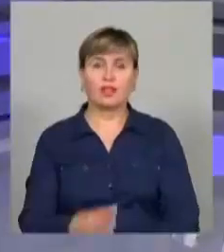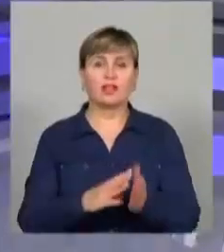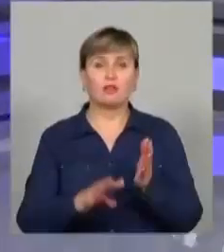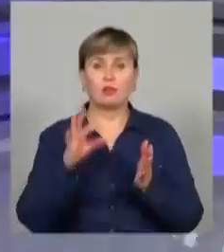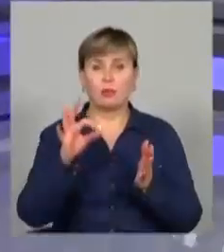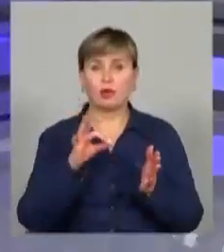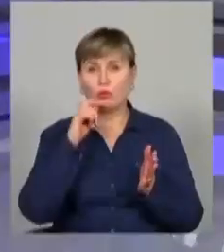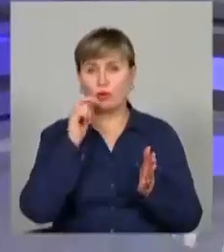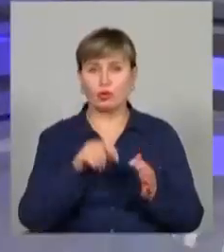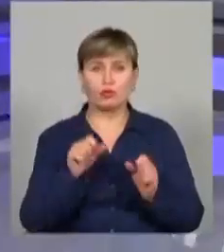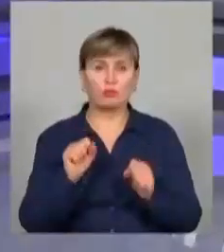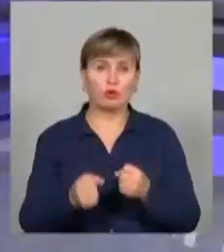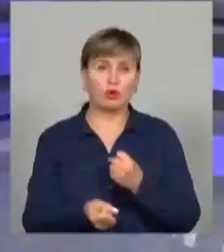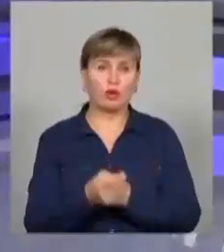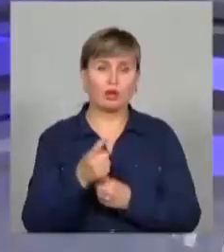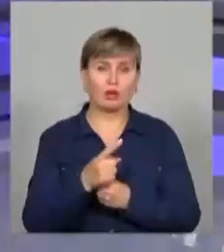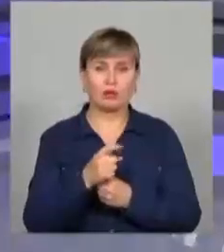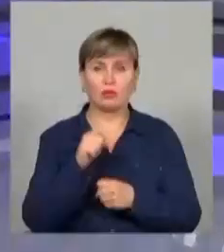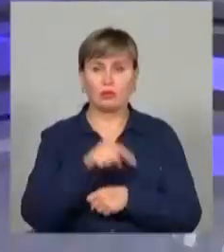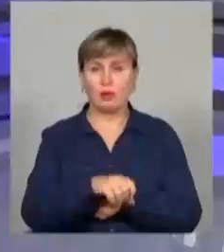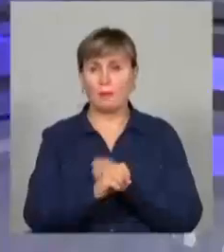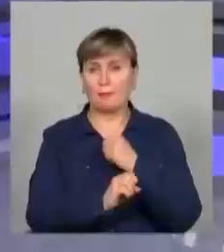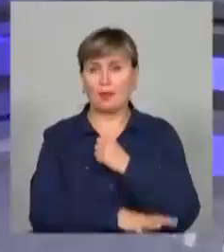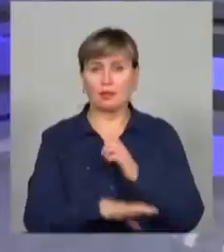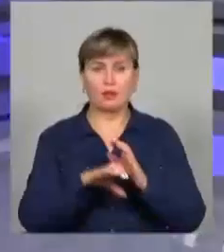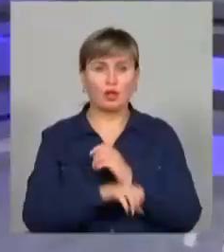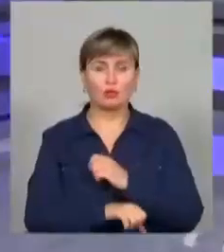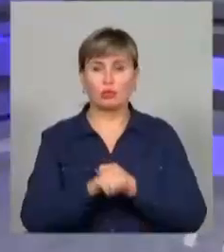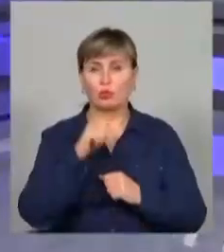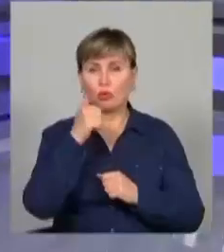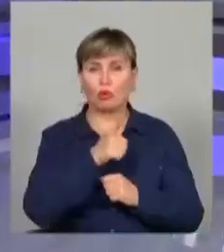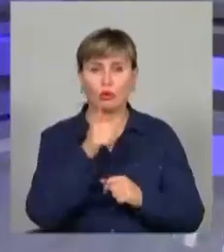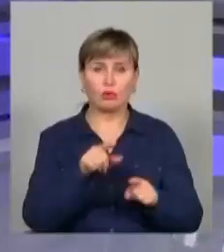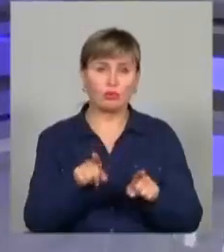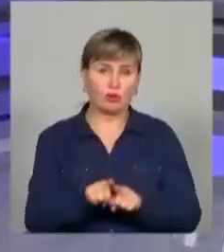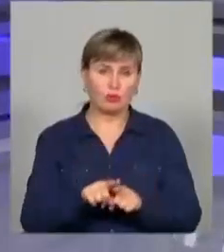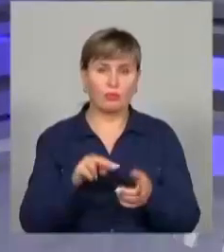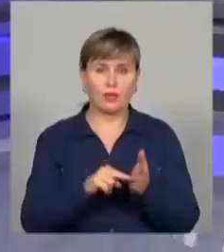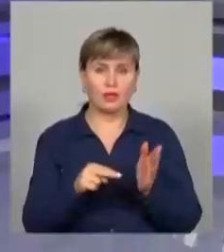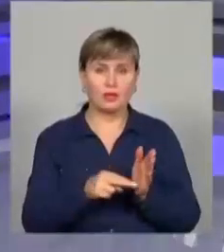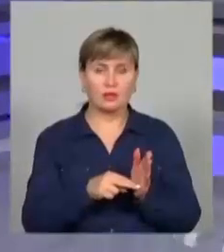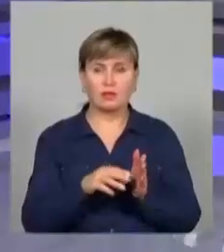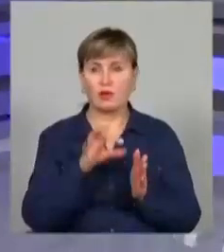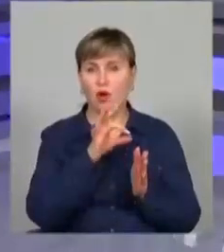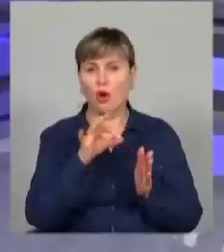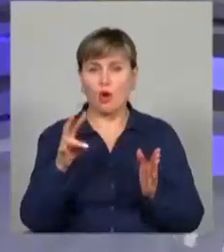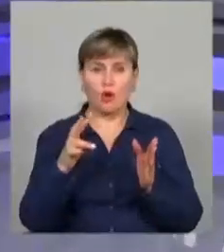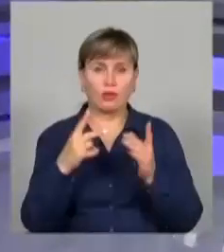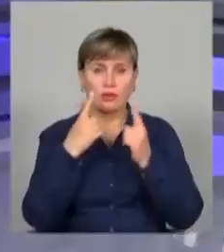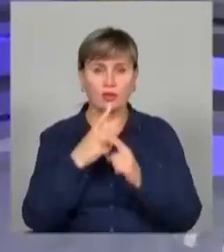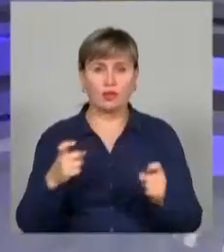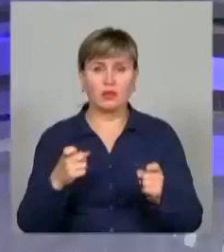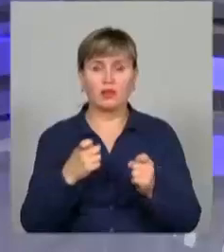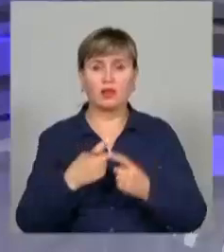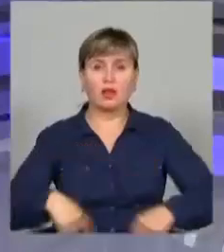90% украинцев могут оказаться за чертой бедности к концу года. Такой неутешительный прогноз опубликовали в ООН. По данным организации,